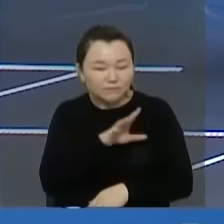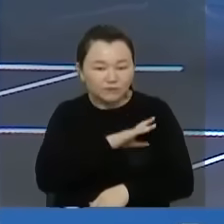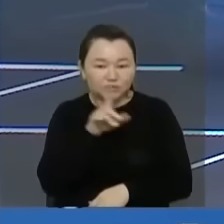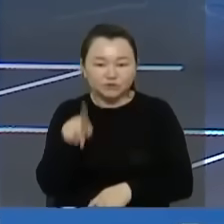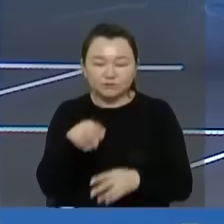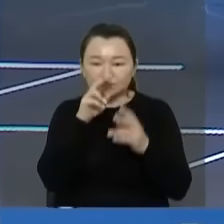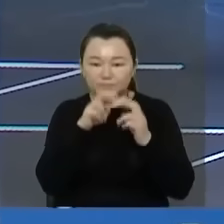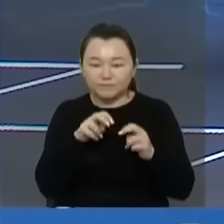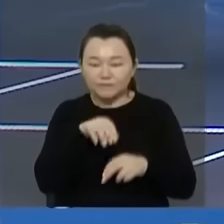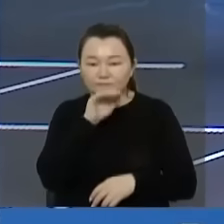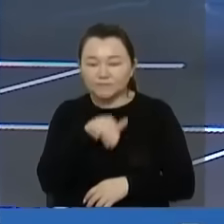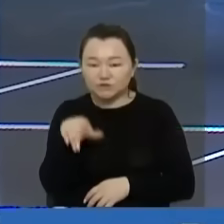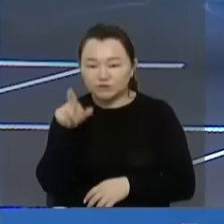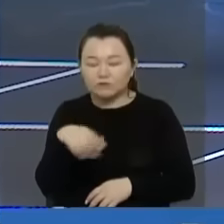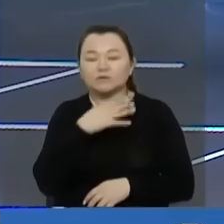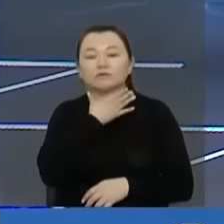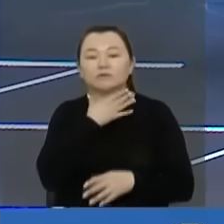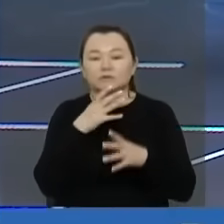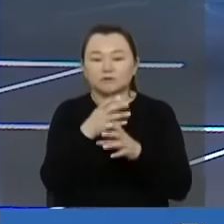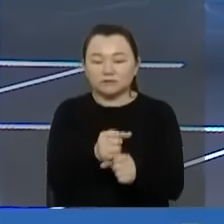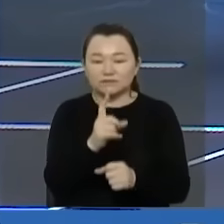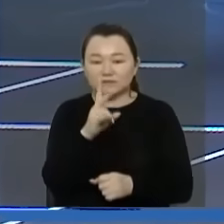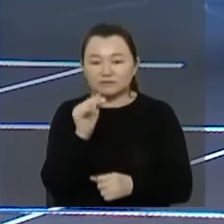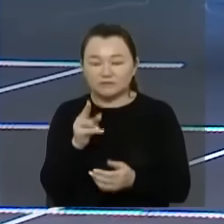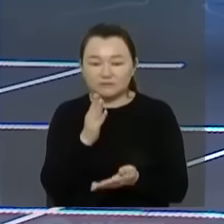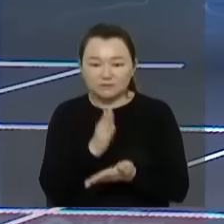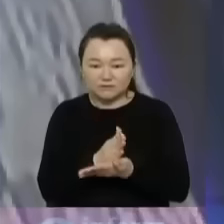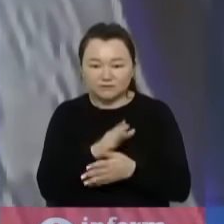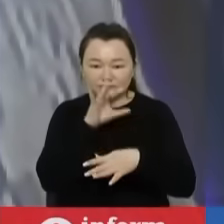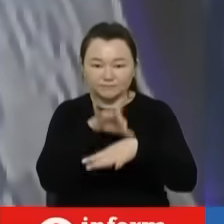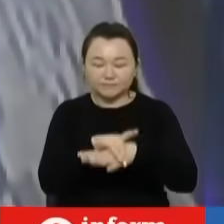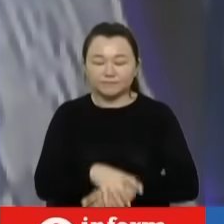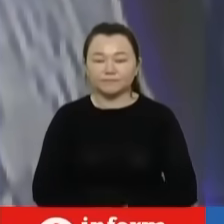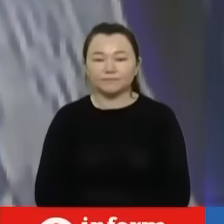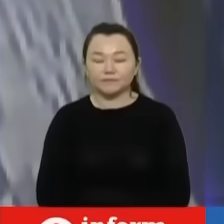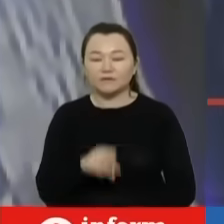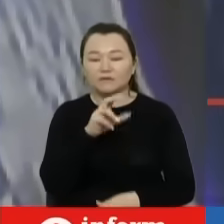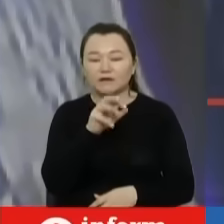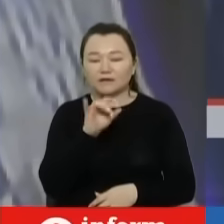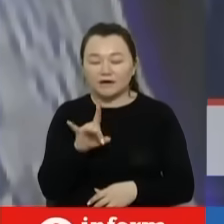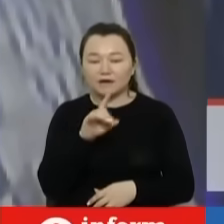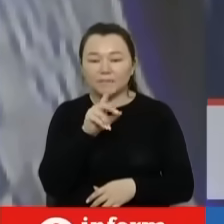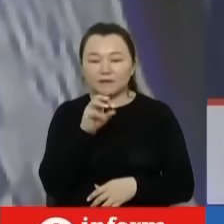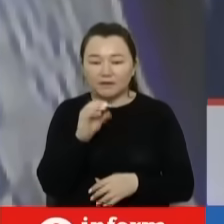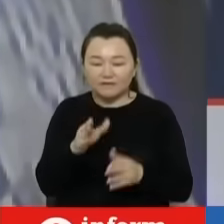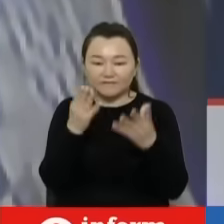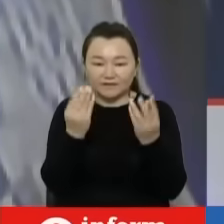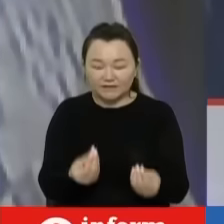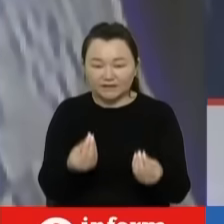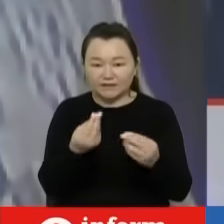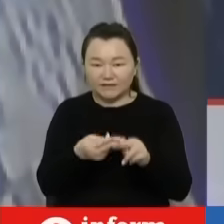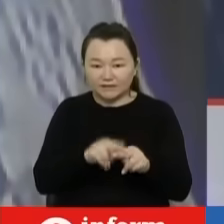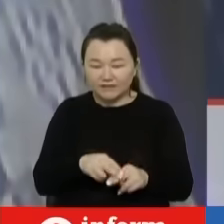сарапшы марқұмның мойнында қылғындыру белгілері бар деді. Данияр Мейірбеков қайғылы оқиға болған күні,